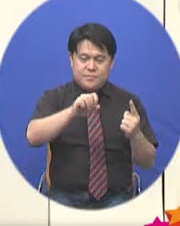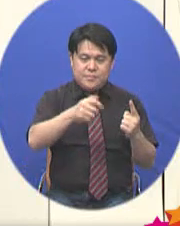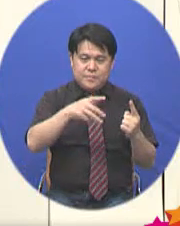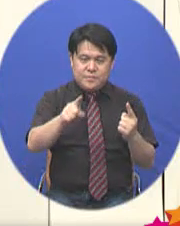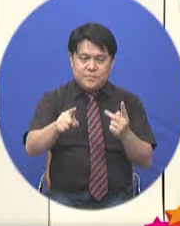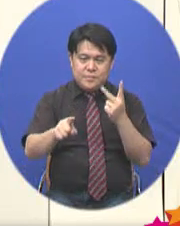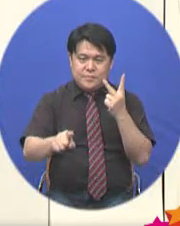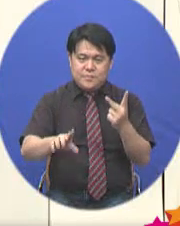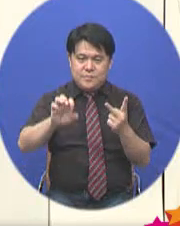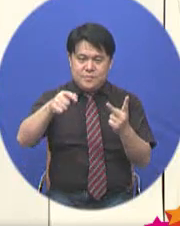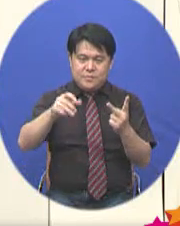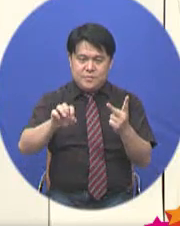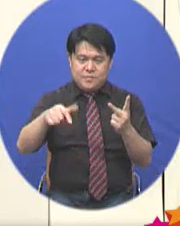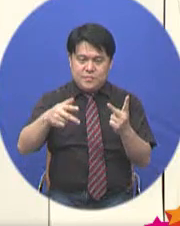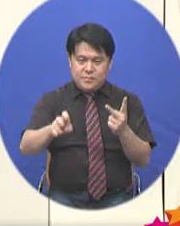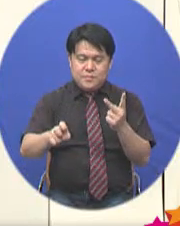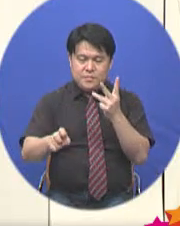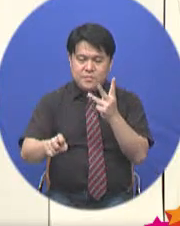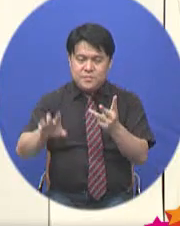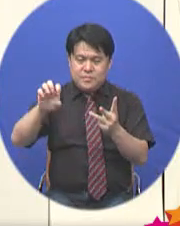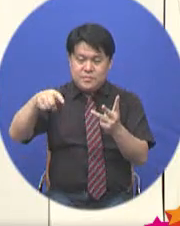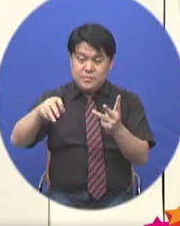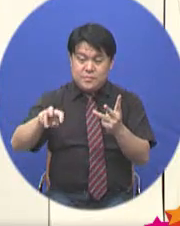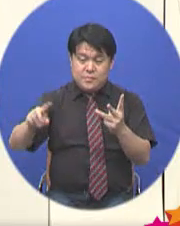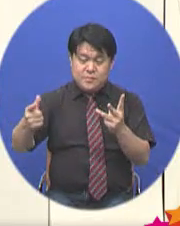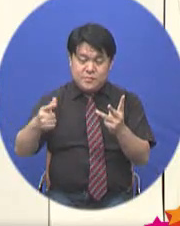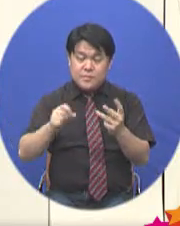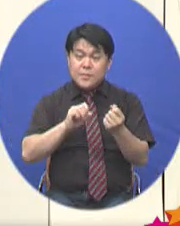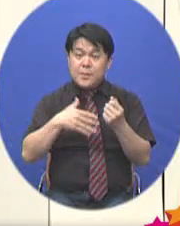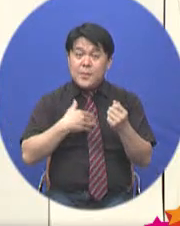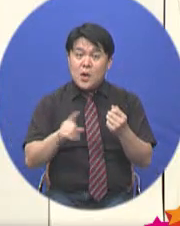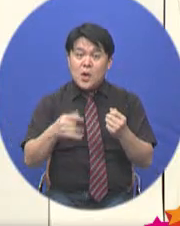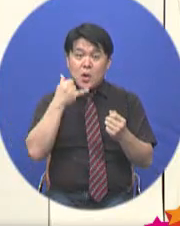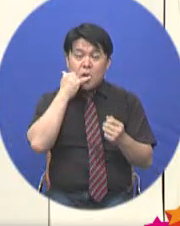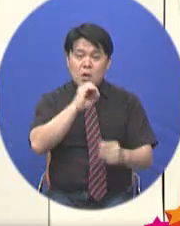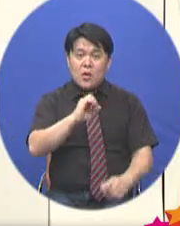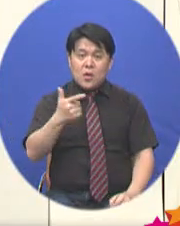풍차, 2번 풍금, 3번 풍선. 정답 아시는 분은